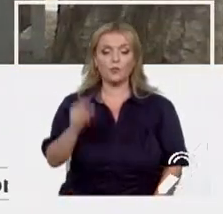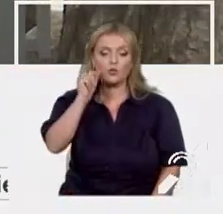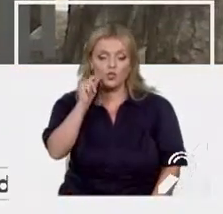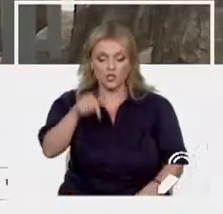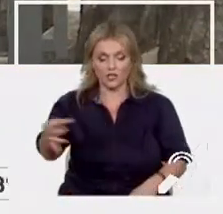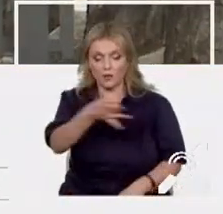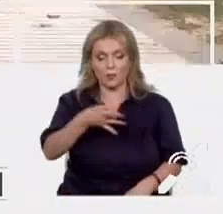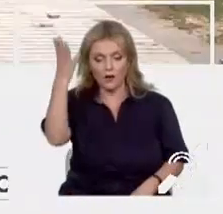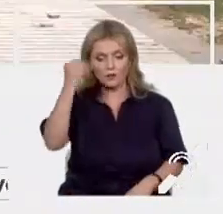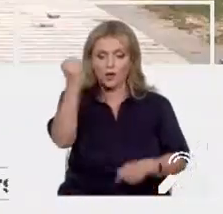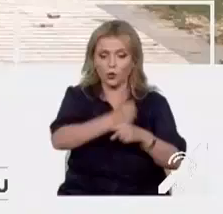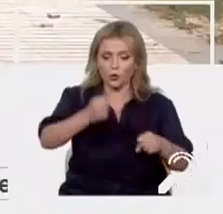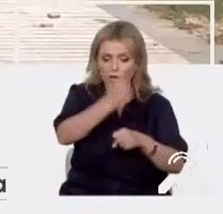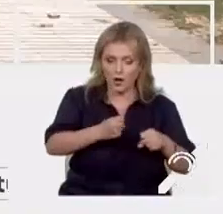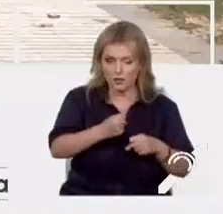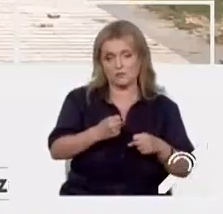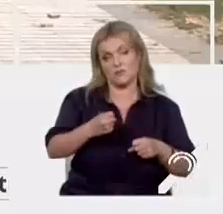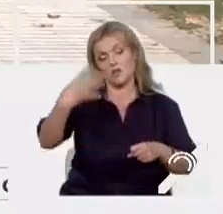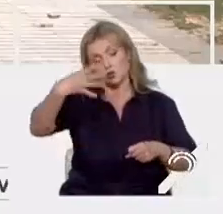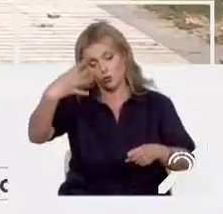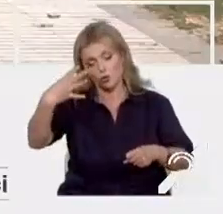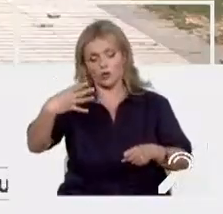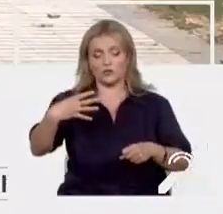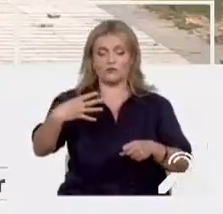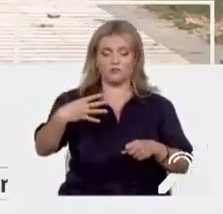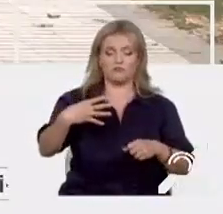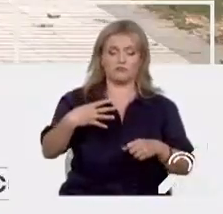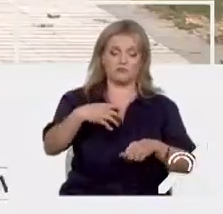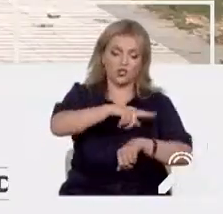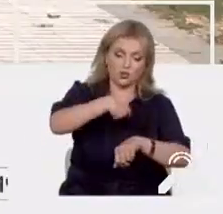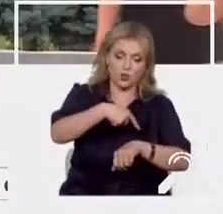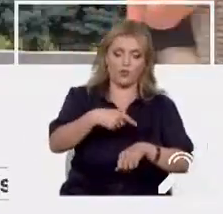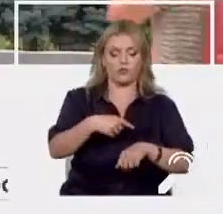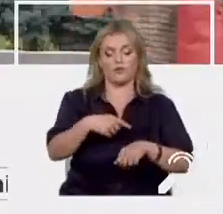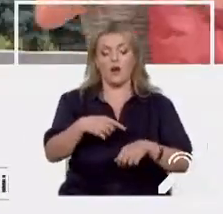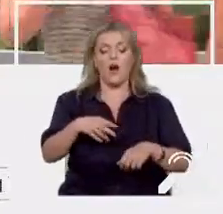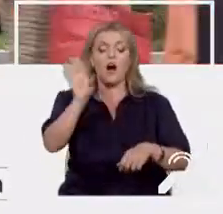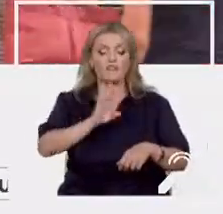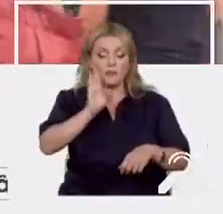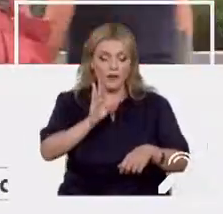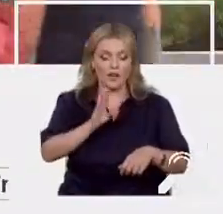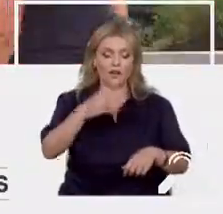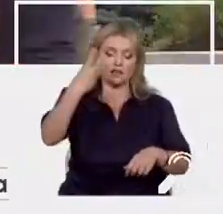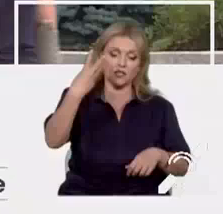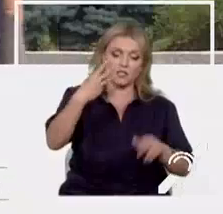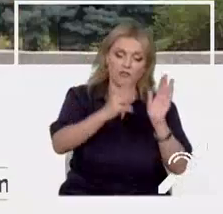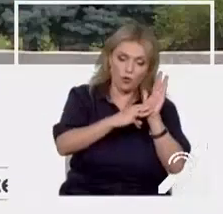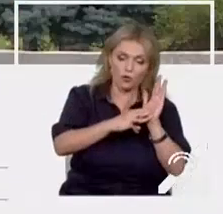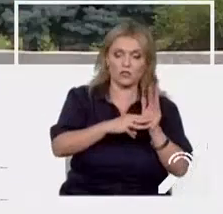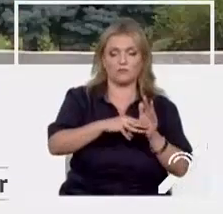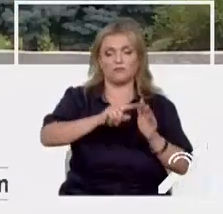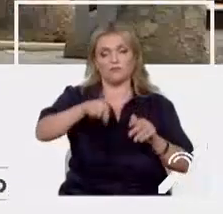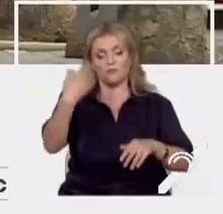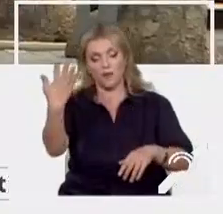Bărbații din Republica Moldova lucrează în medie 40,8 ore pe săptămână, iar femeile stau la serviciu 38,5